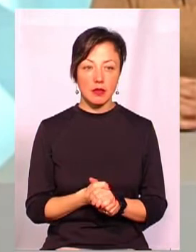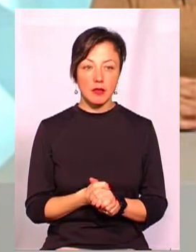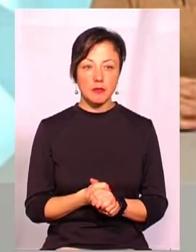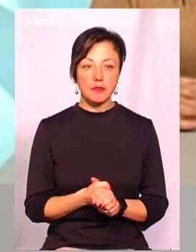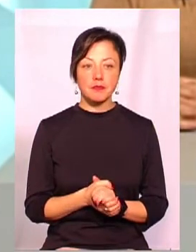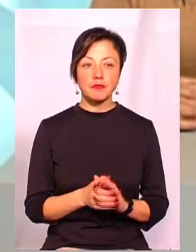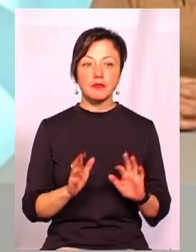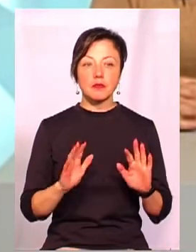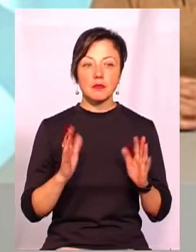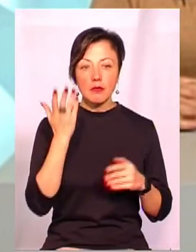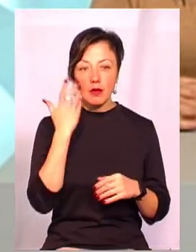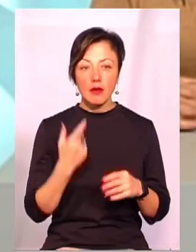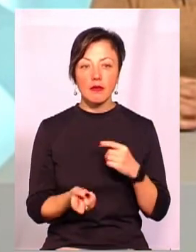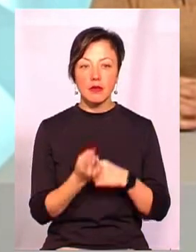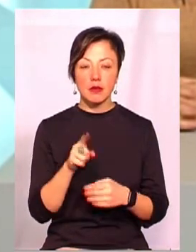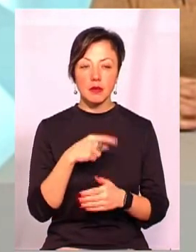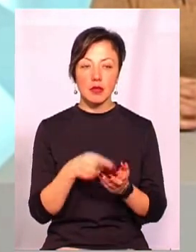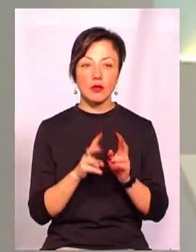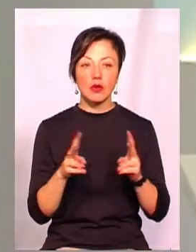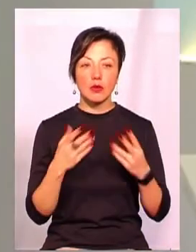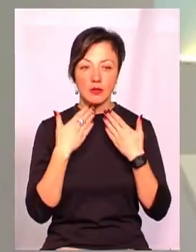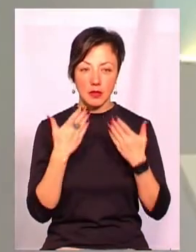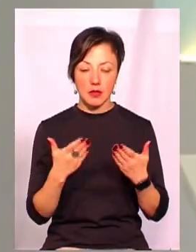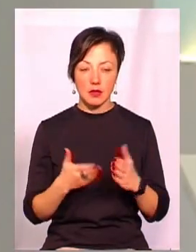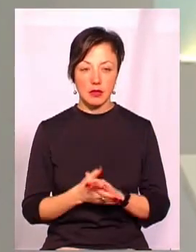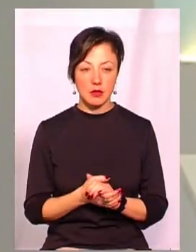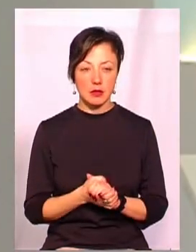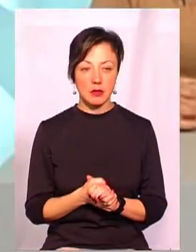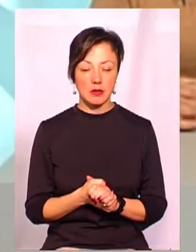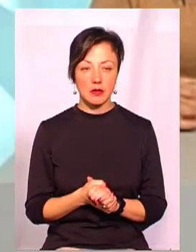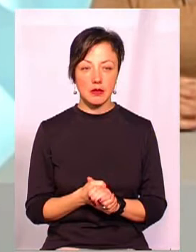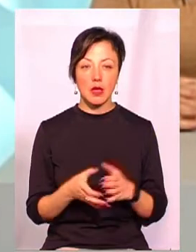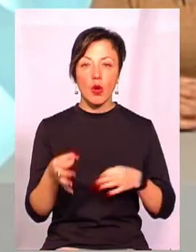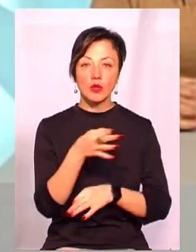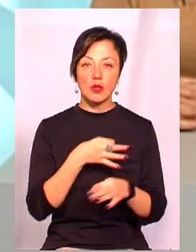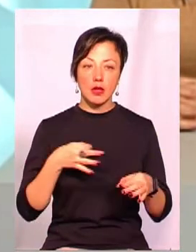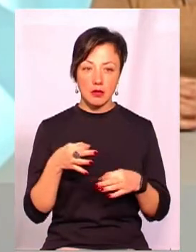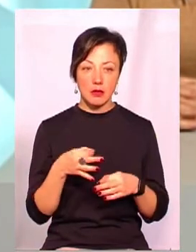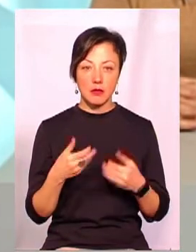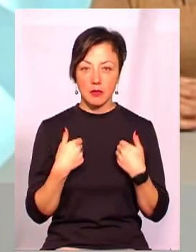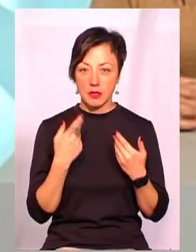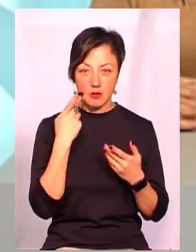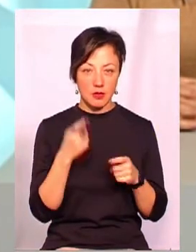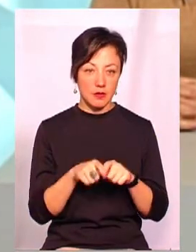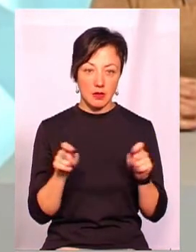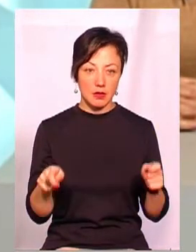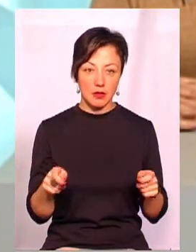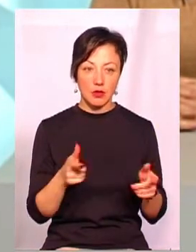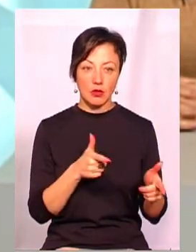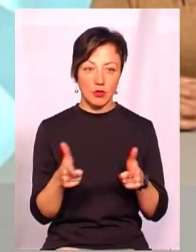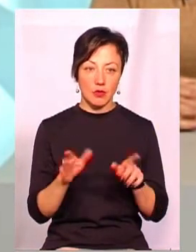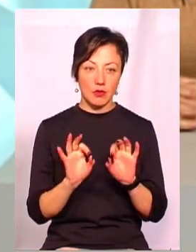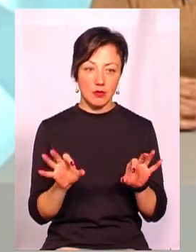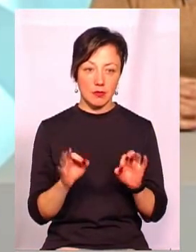знають, товаришують. До кого звертатися? За консультацією? Ну, ми завжди відкриті,